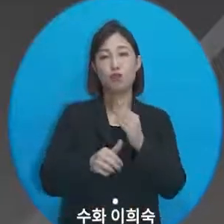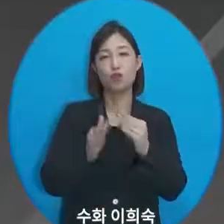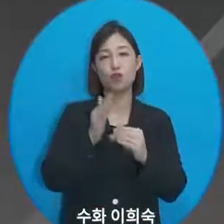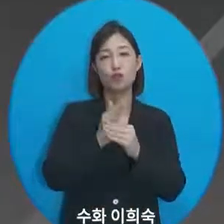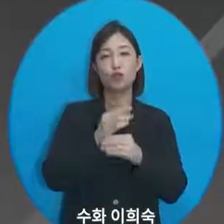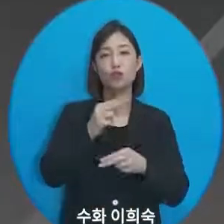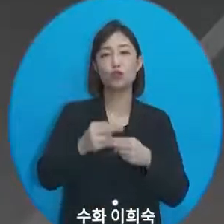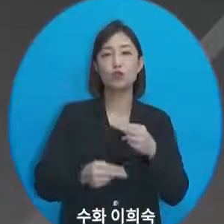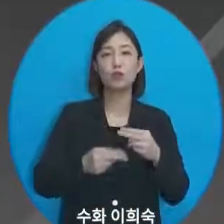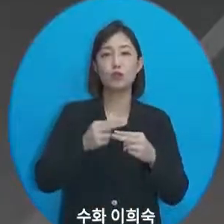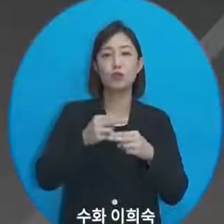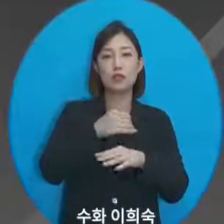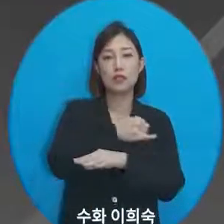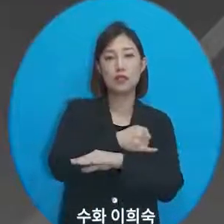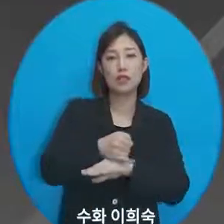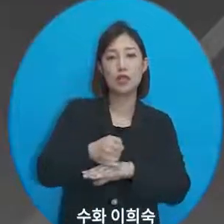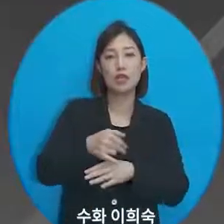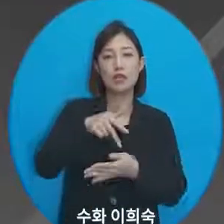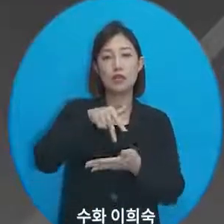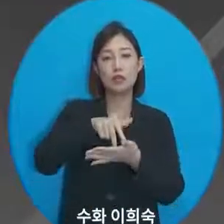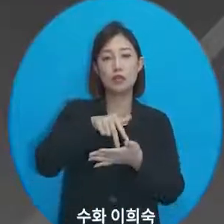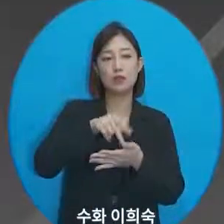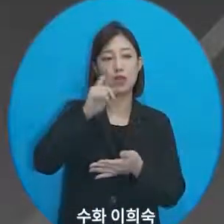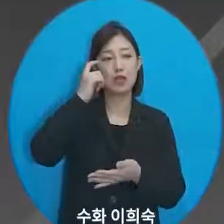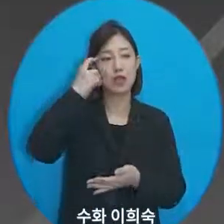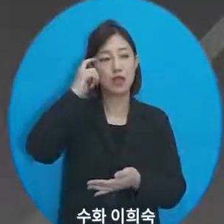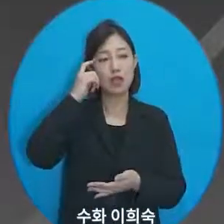유니버셜 디자인 쪽으로 디자인된